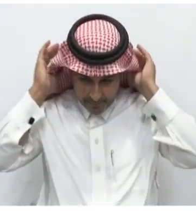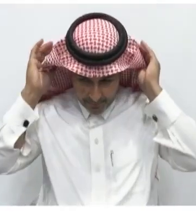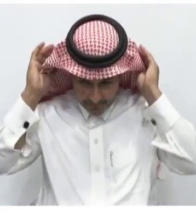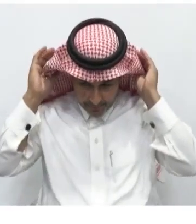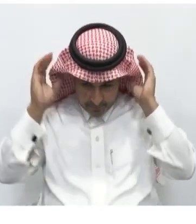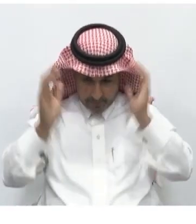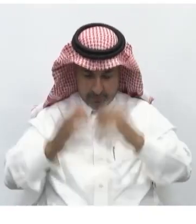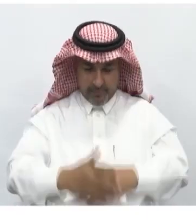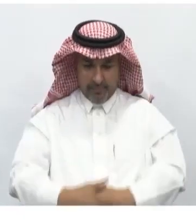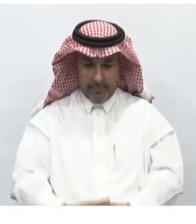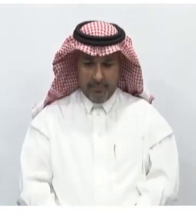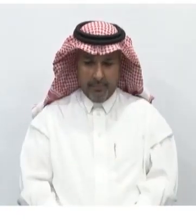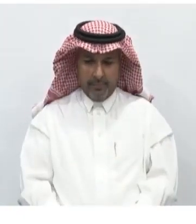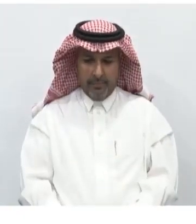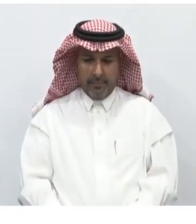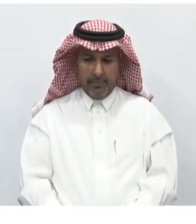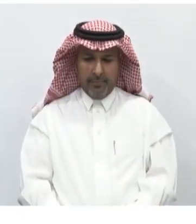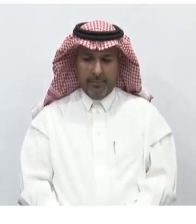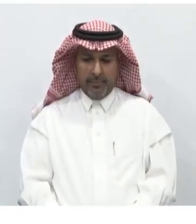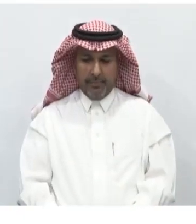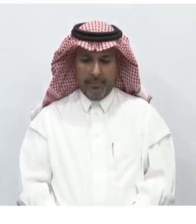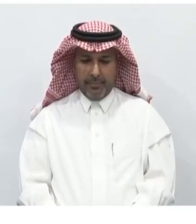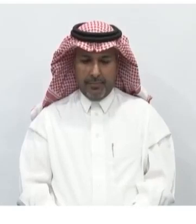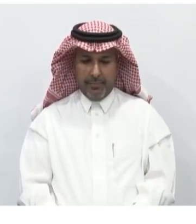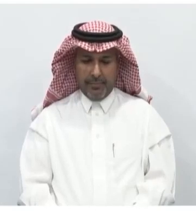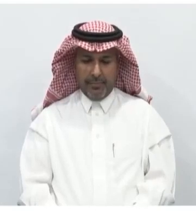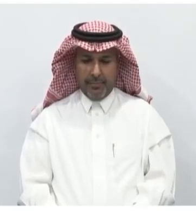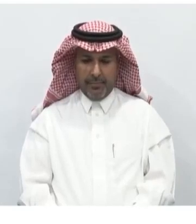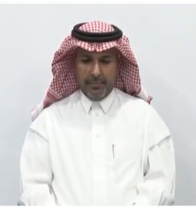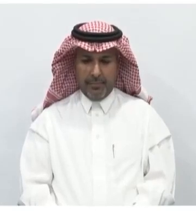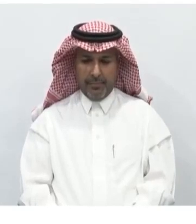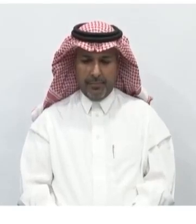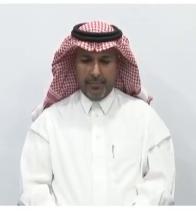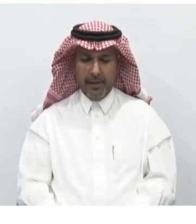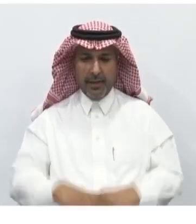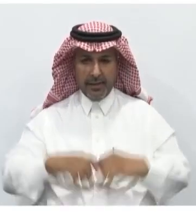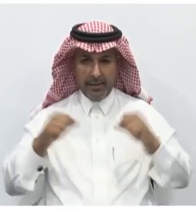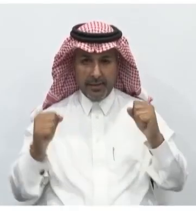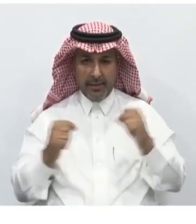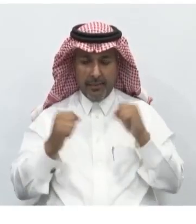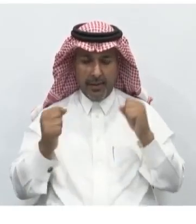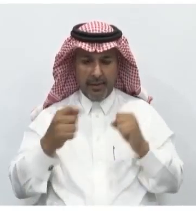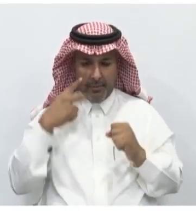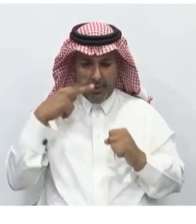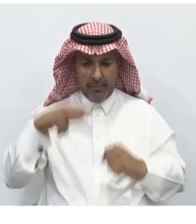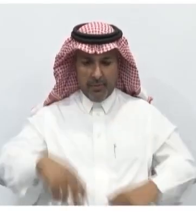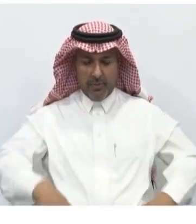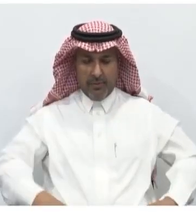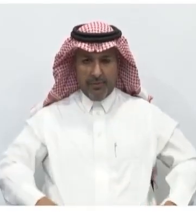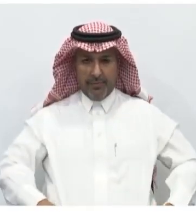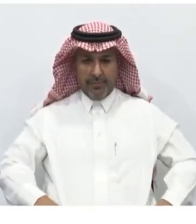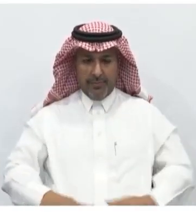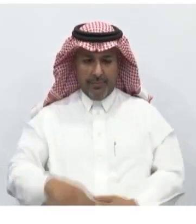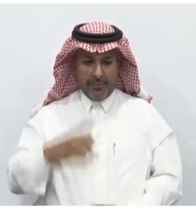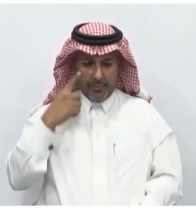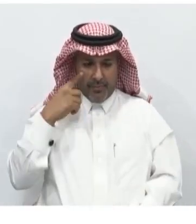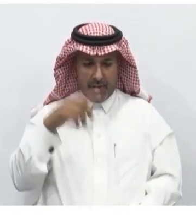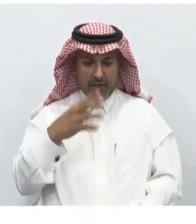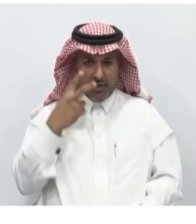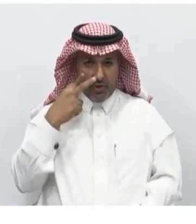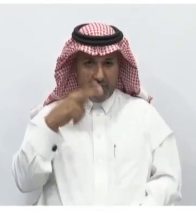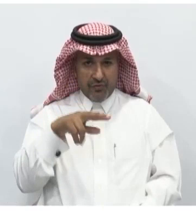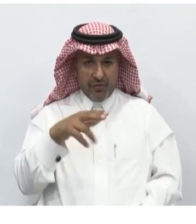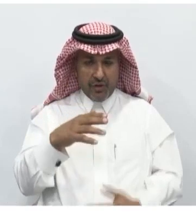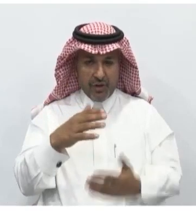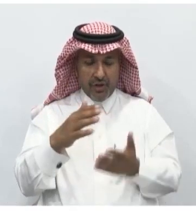وهذا هو صيغته. مسائل تدريبية. يظهر في الشكل المجاور